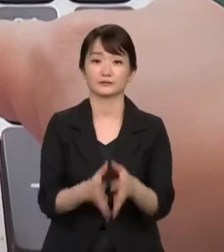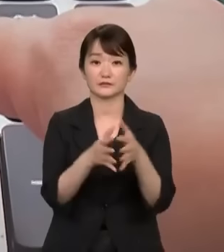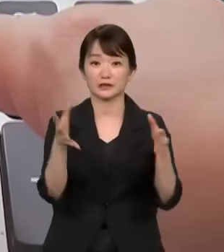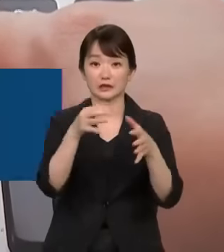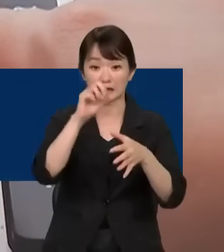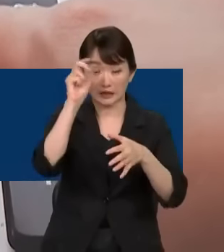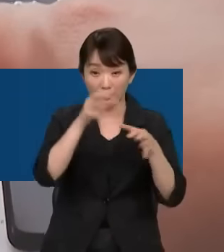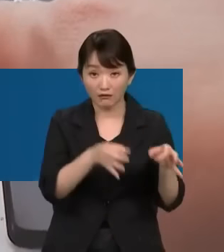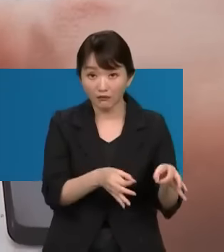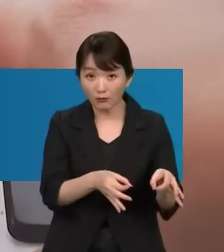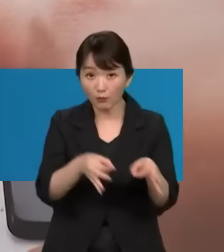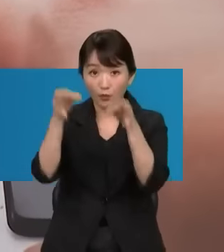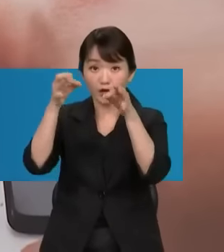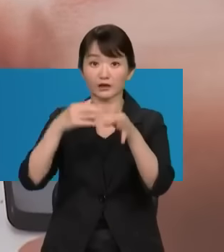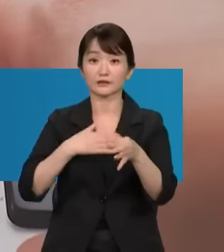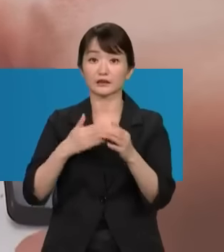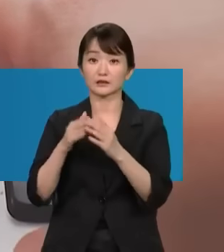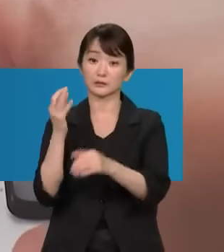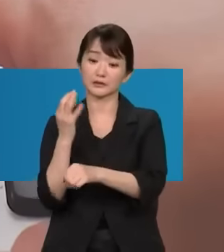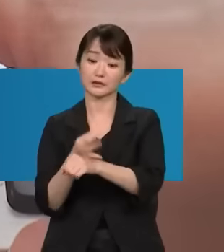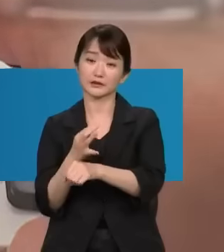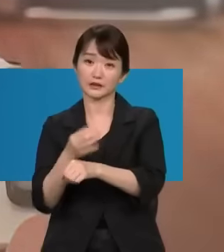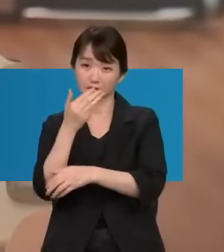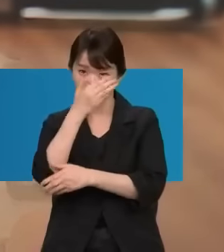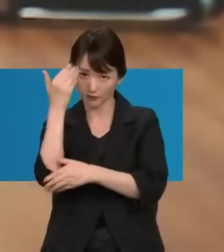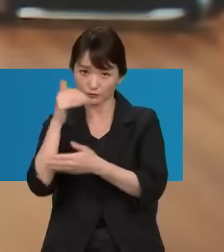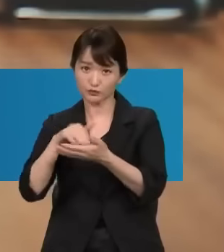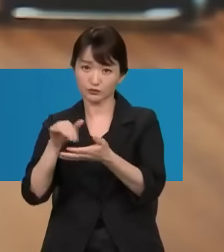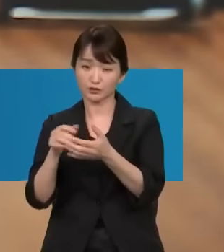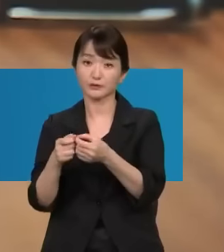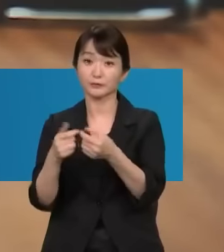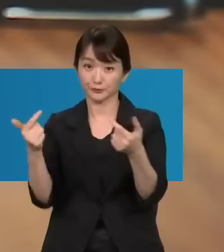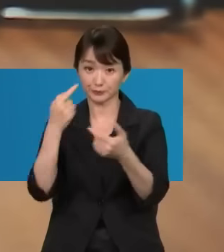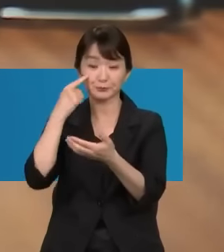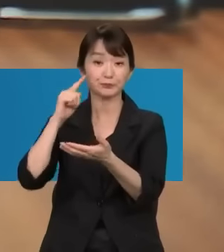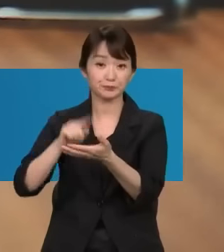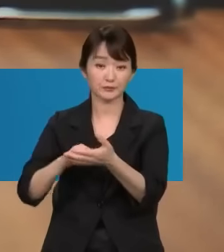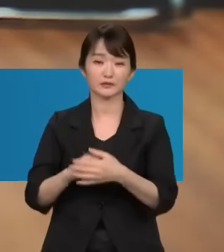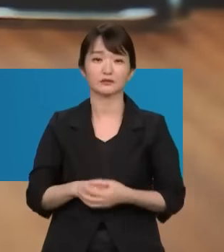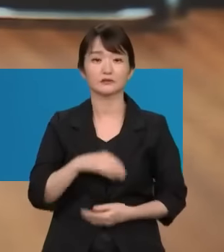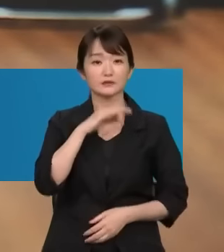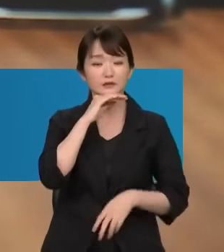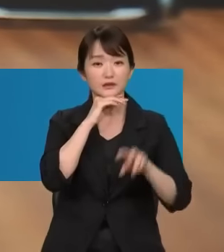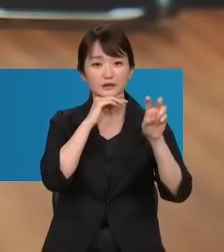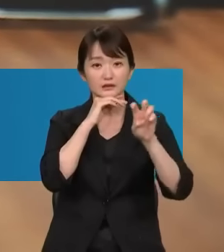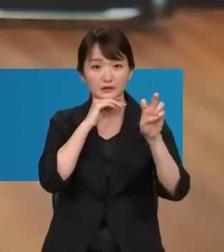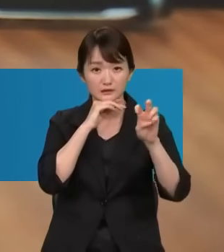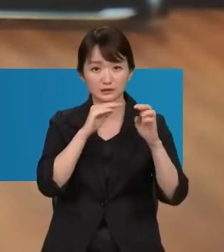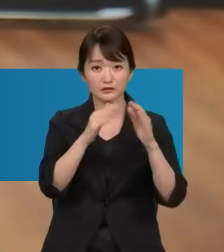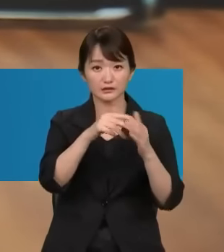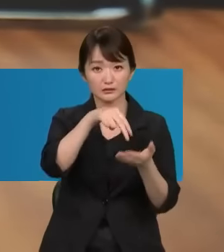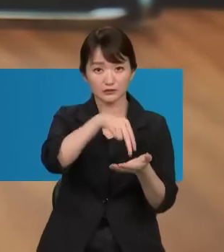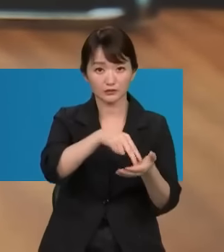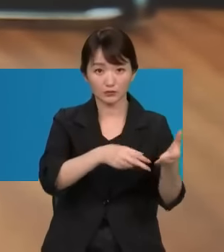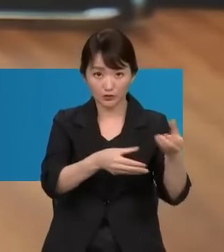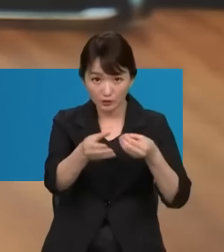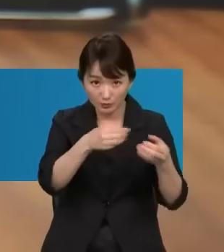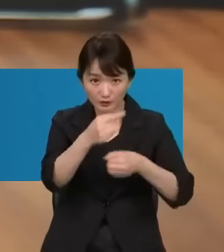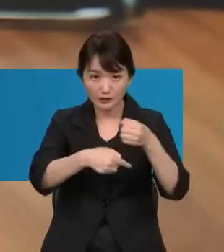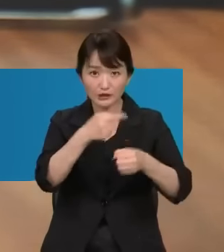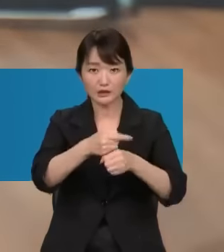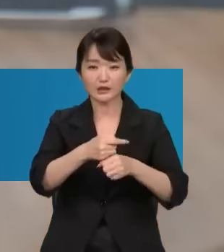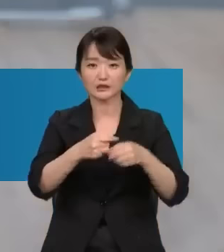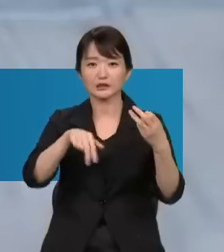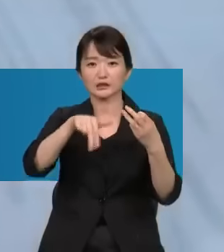집값이 급등하면서 내집 마련에 나선 젊은 층이 늘어난 걸로 나타났습니다. 2030의 주택담보대출이 1년 사이